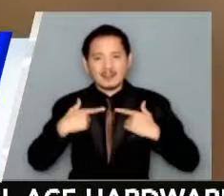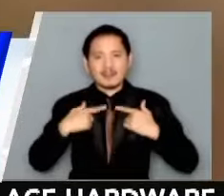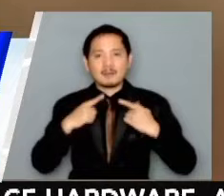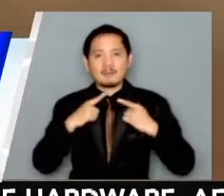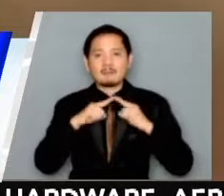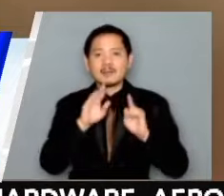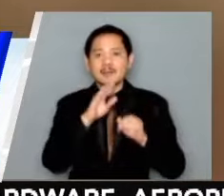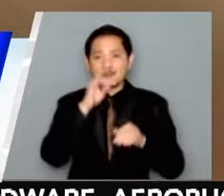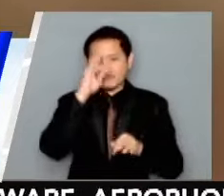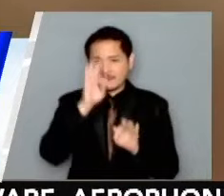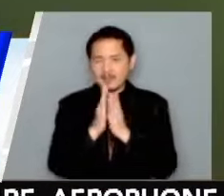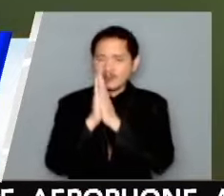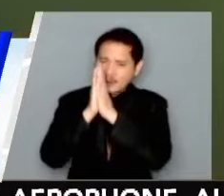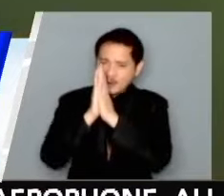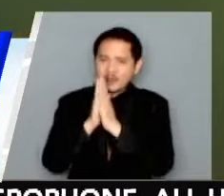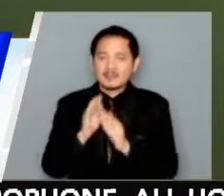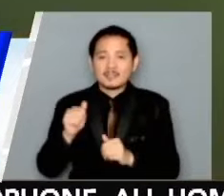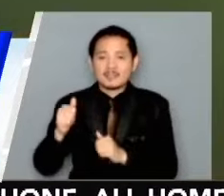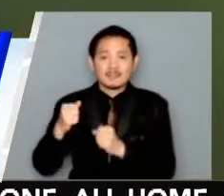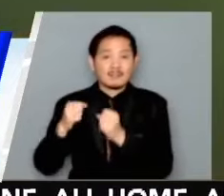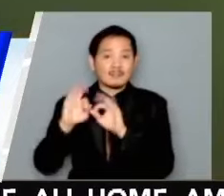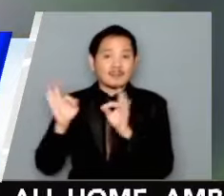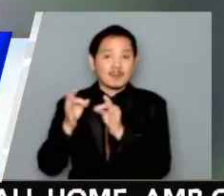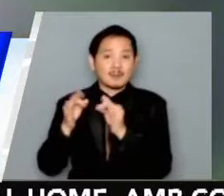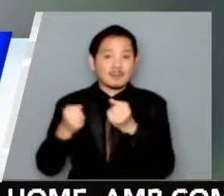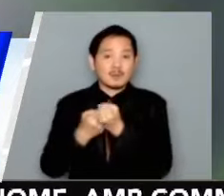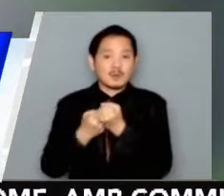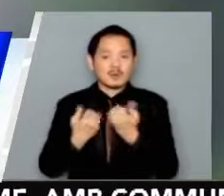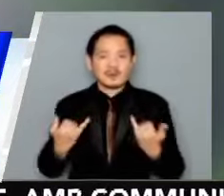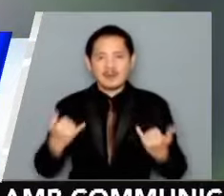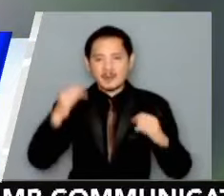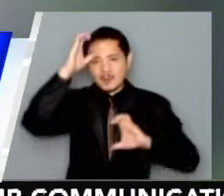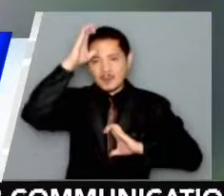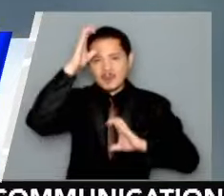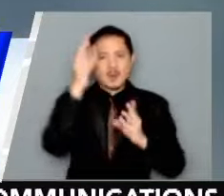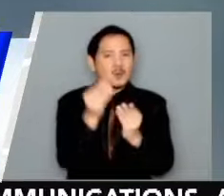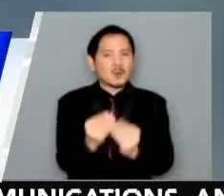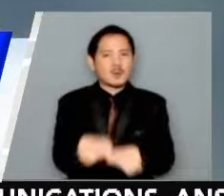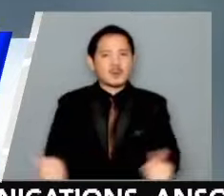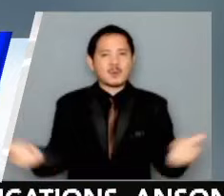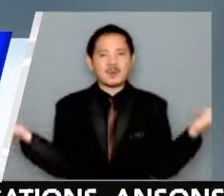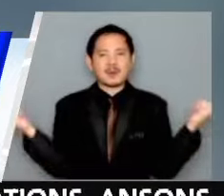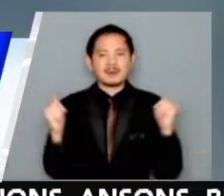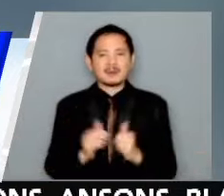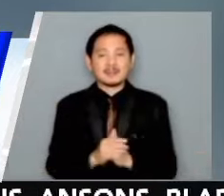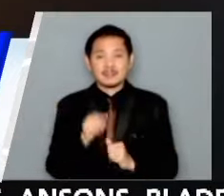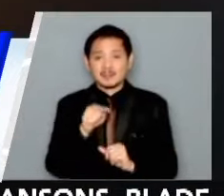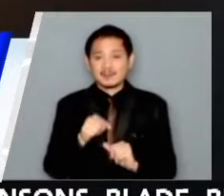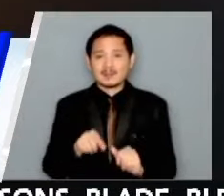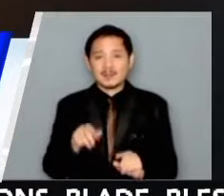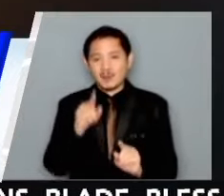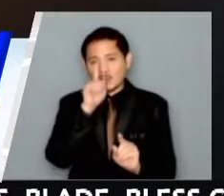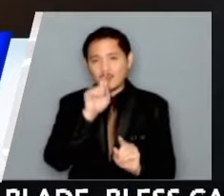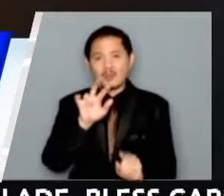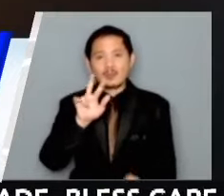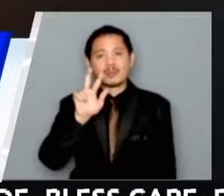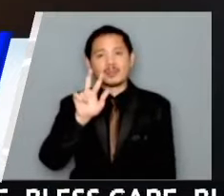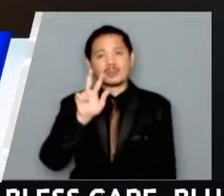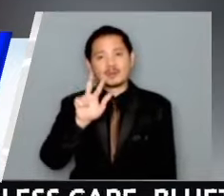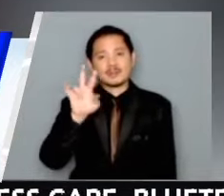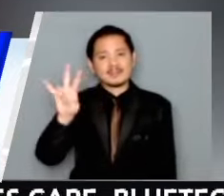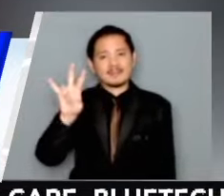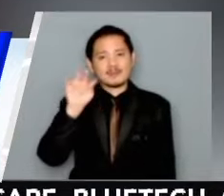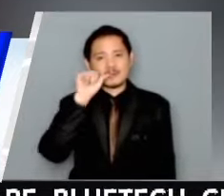suporta ng kanyang loved ones, eh cancer-free na po ngayon si Migs at magse-celebrate ng 37th birthday bukas.